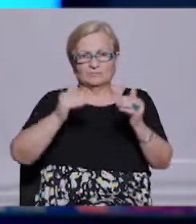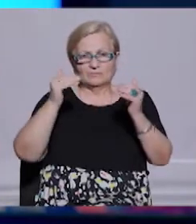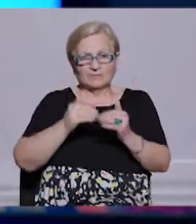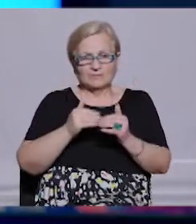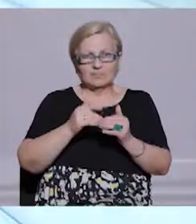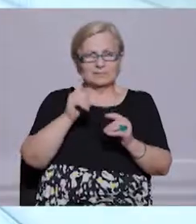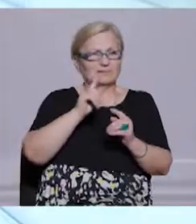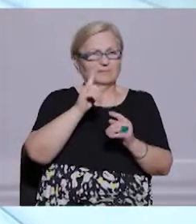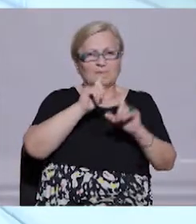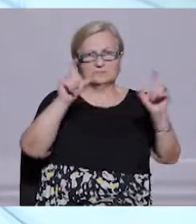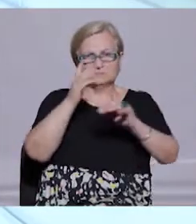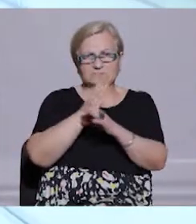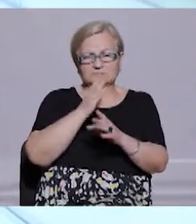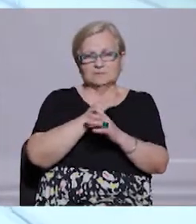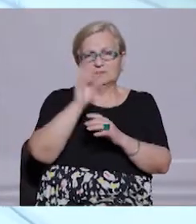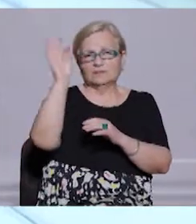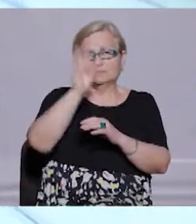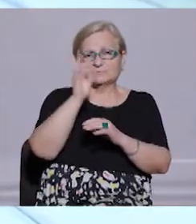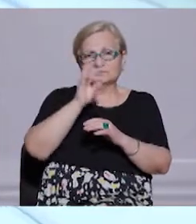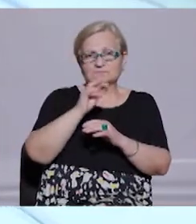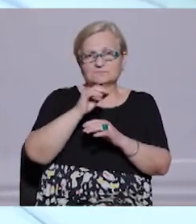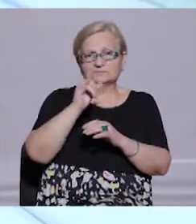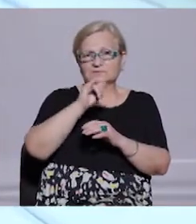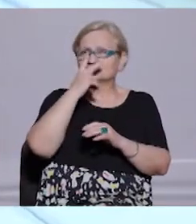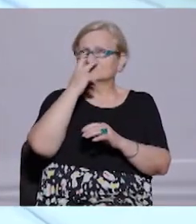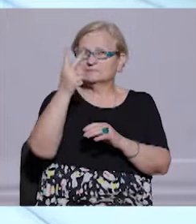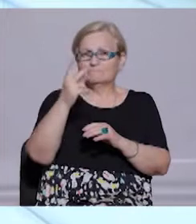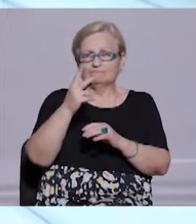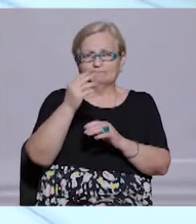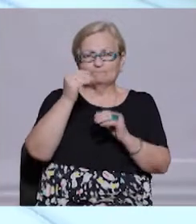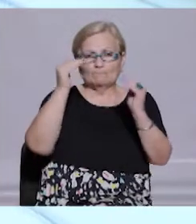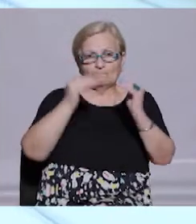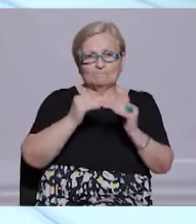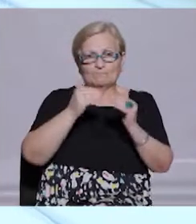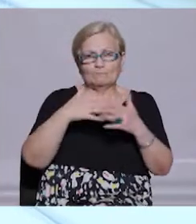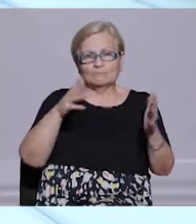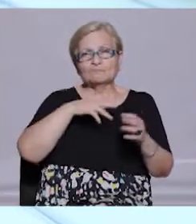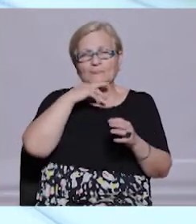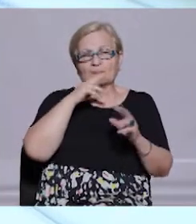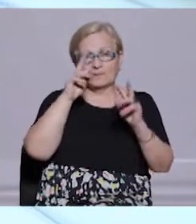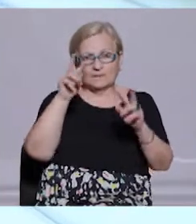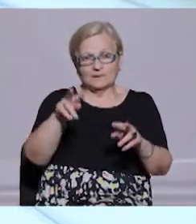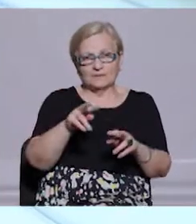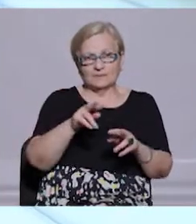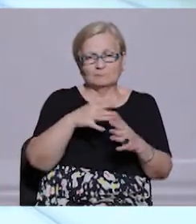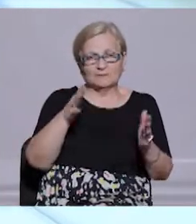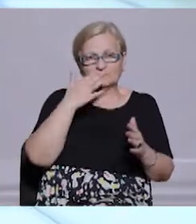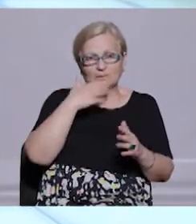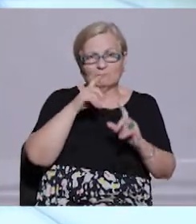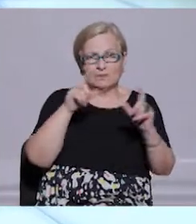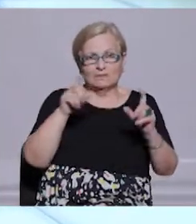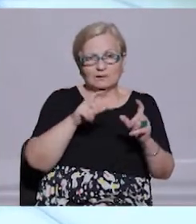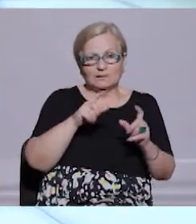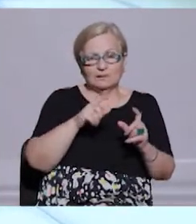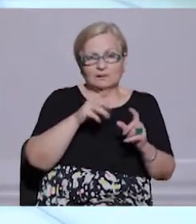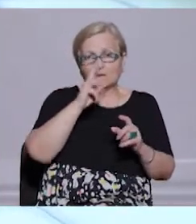როცა არის გარკვეული პროცენტი ნებისმიერ თემაში, უბრალოდ ხშირად ფასდაკლებებზე უფრო ვაქცევთ ხოლმე პროცენტის მნიშვნელობას. ნებისმიერ